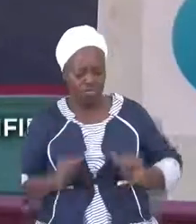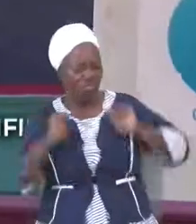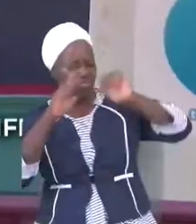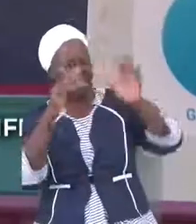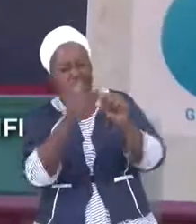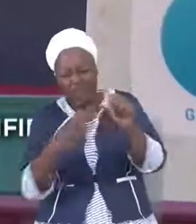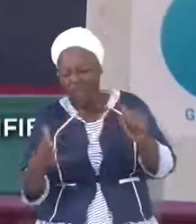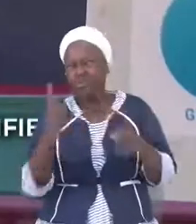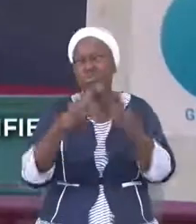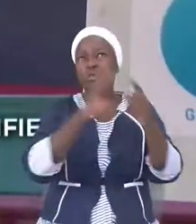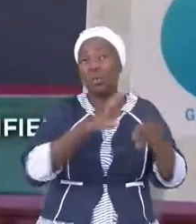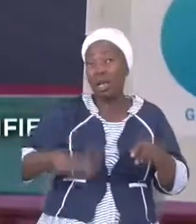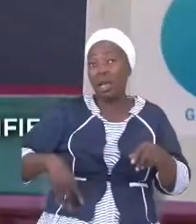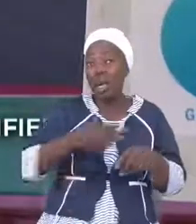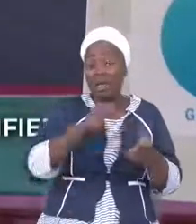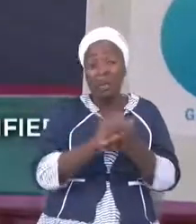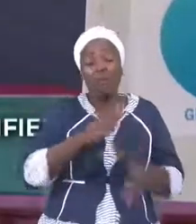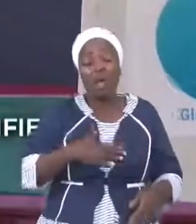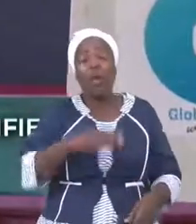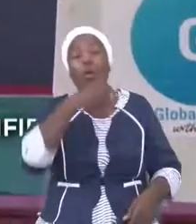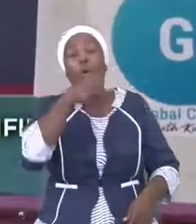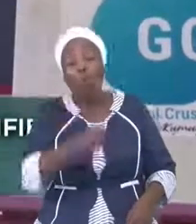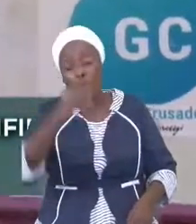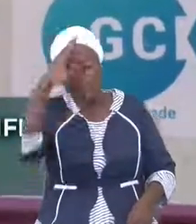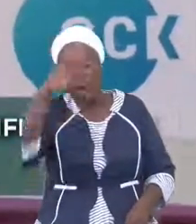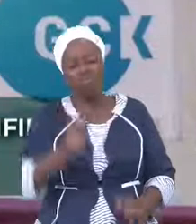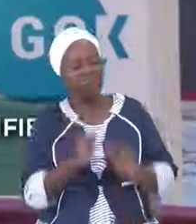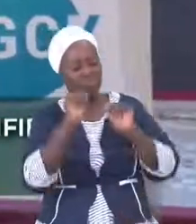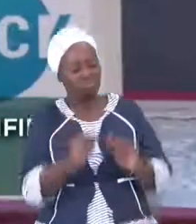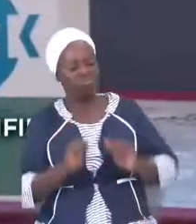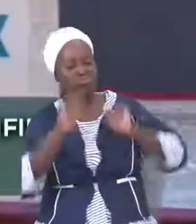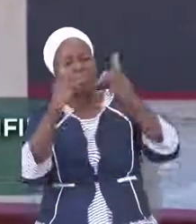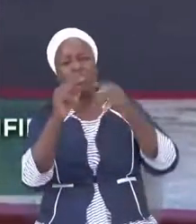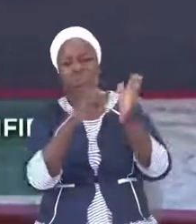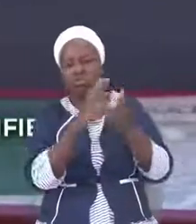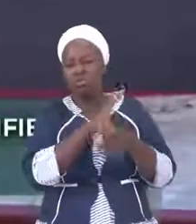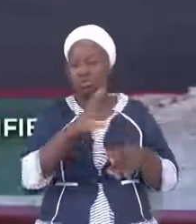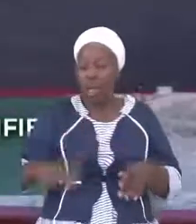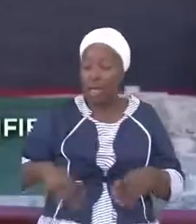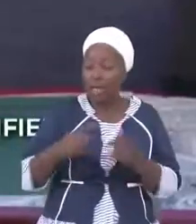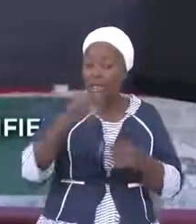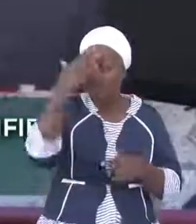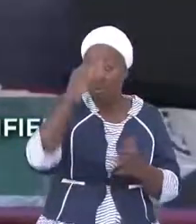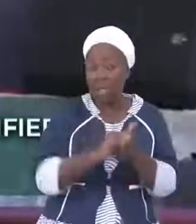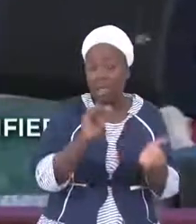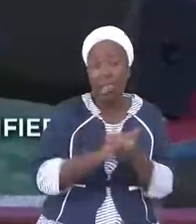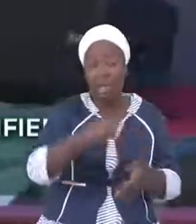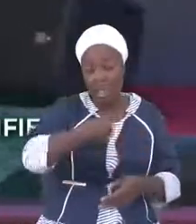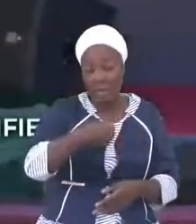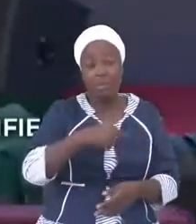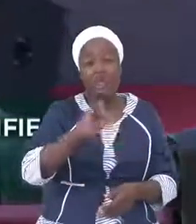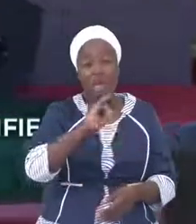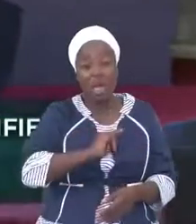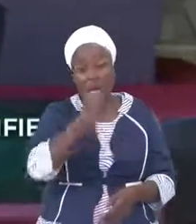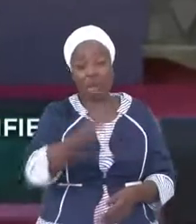à Christ et je veux que le vieil homme soit crucifié avec lui. Il savait cela et que j'ai